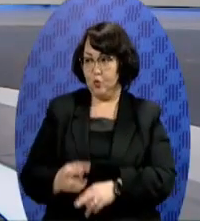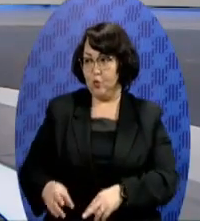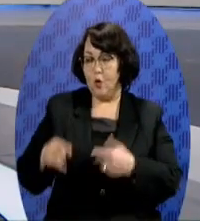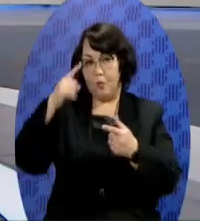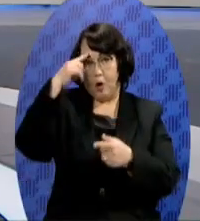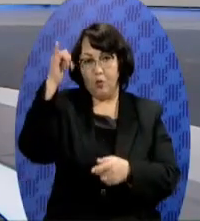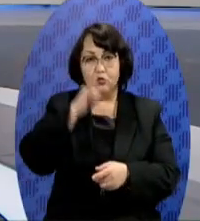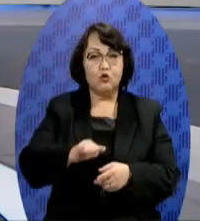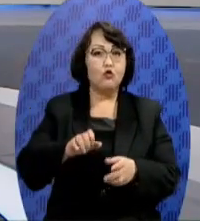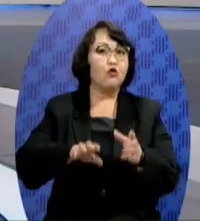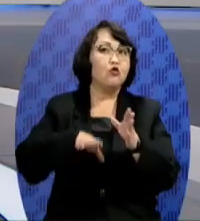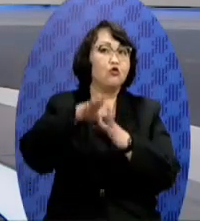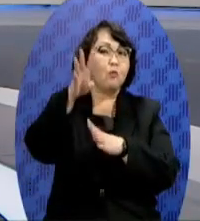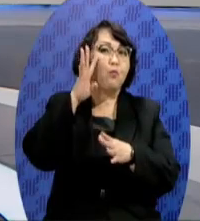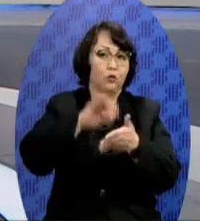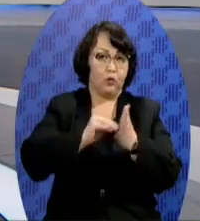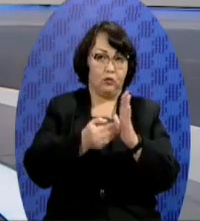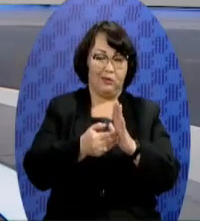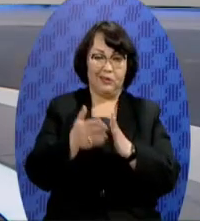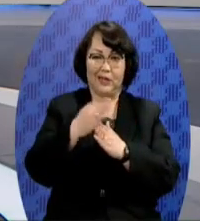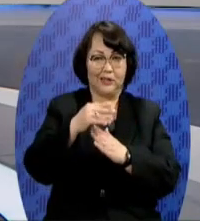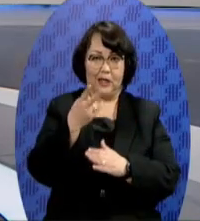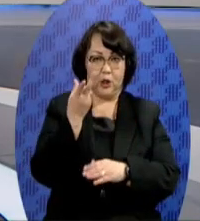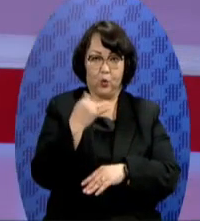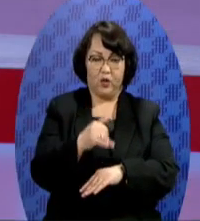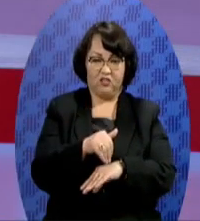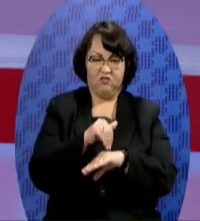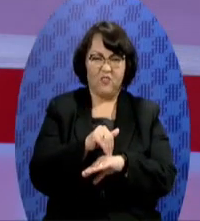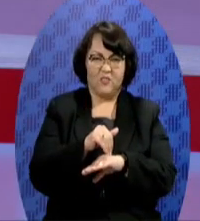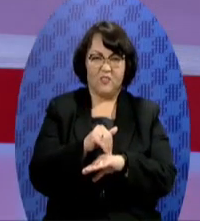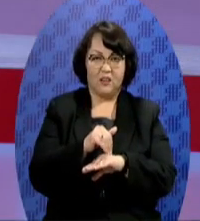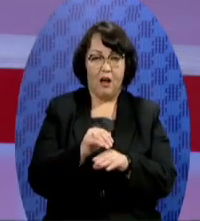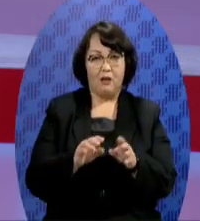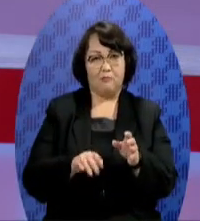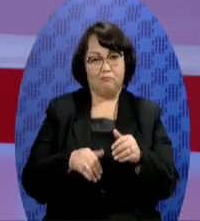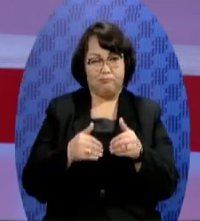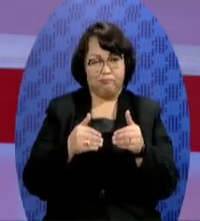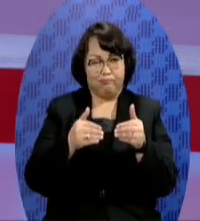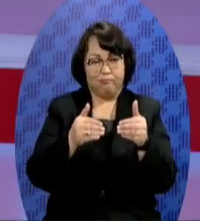бодлого төлөвлөлт тогтвортой байхыг тусгаж өгсөн юм а. Дорогие мне